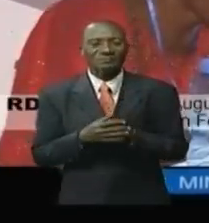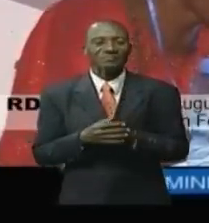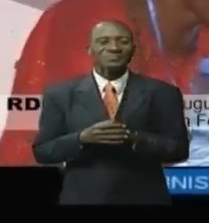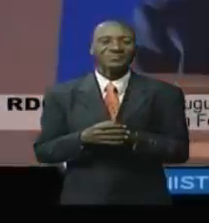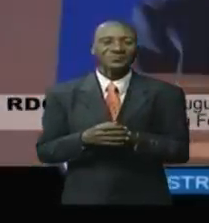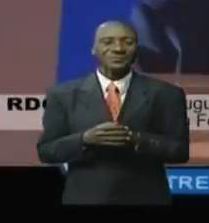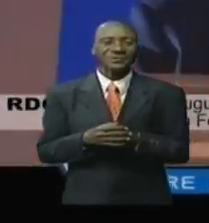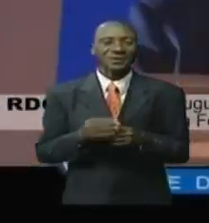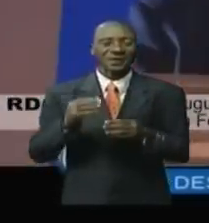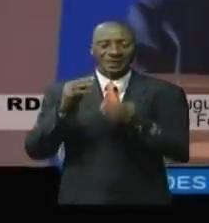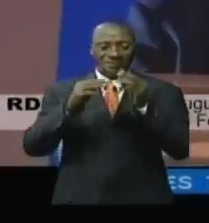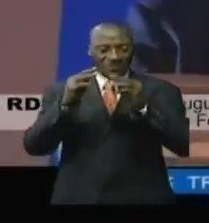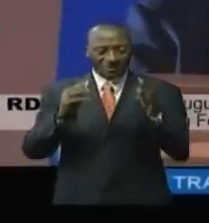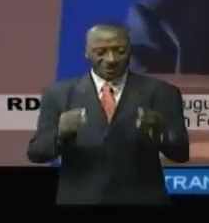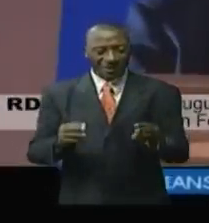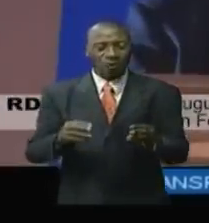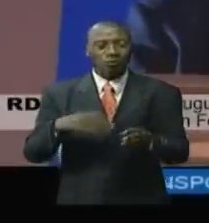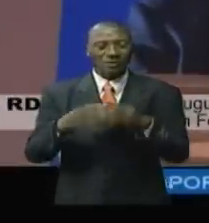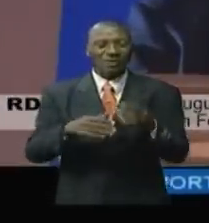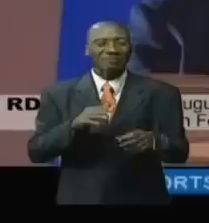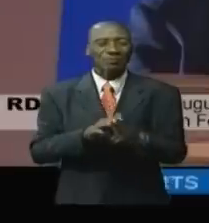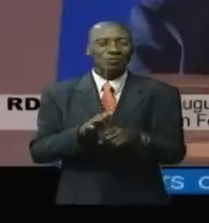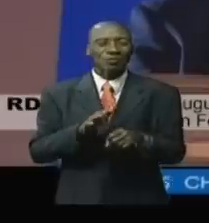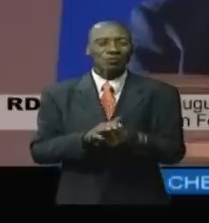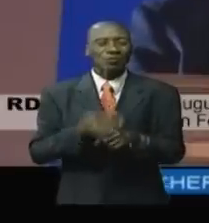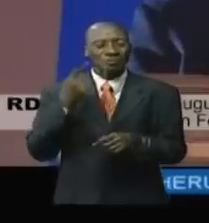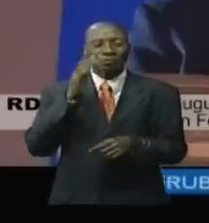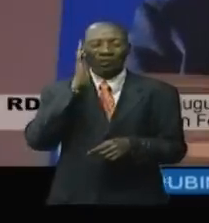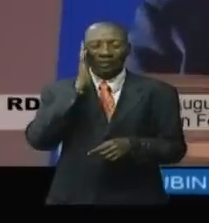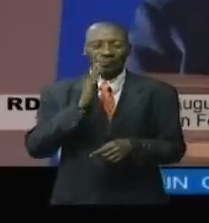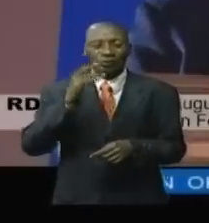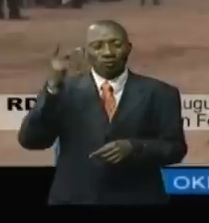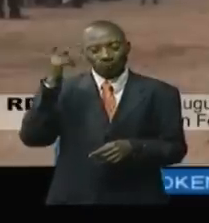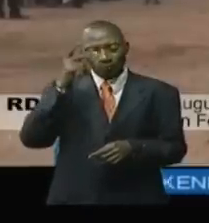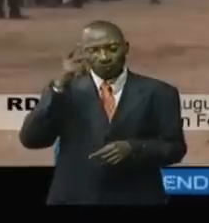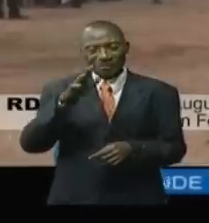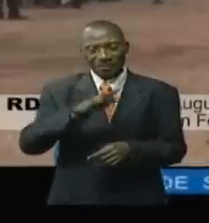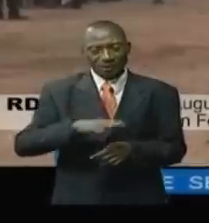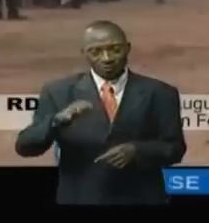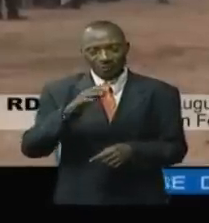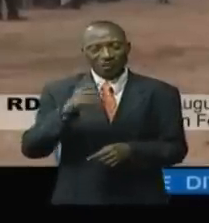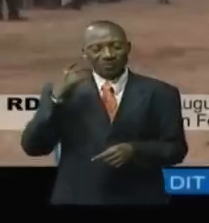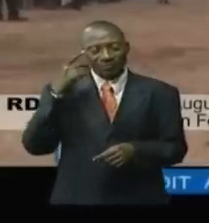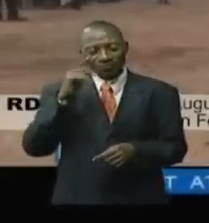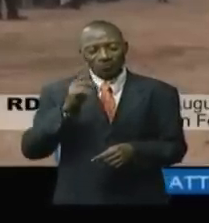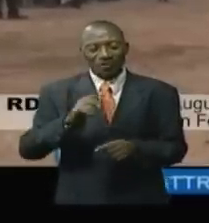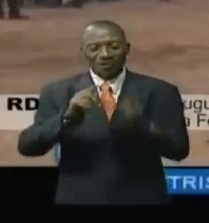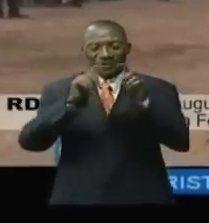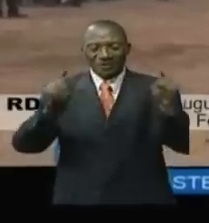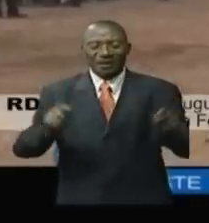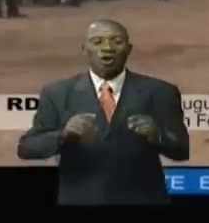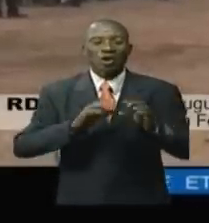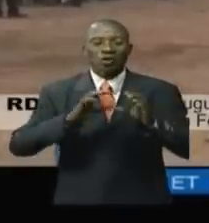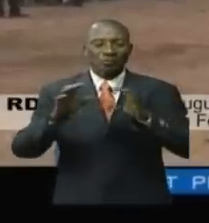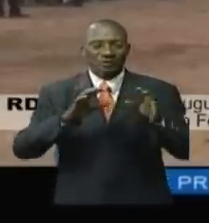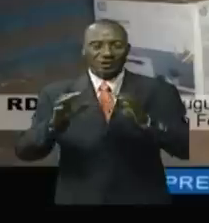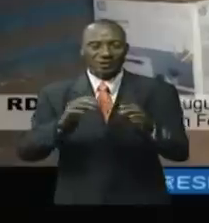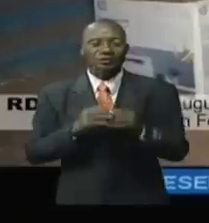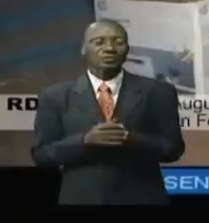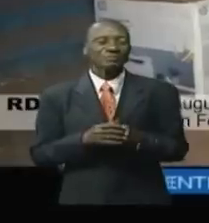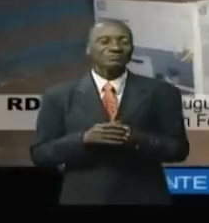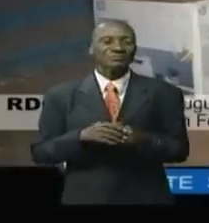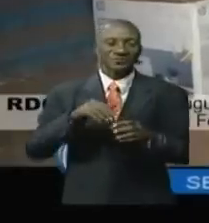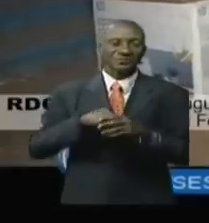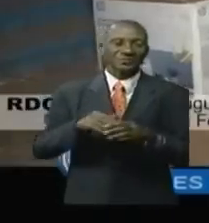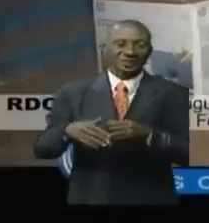mettre en œuvre la politique nationale d'accès aux services des télécommunications à bas prix. Mettant à profit son séjour en Boujimaï,